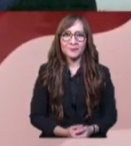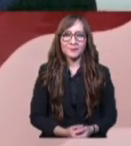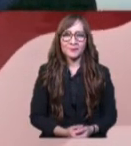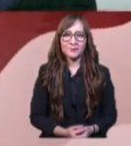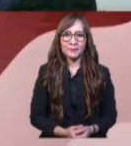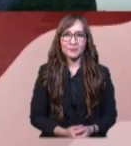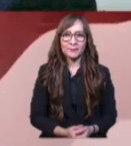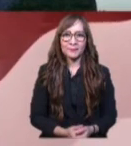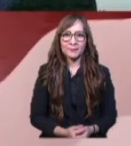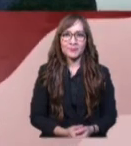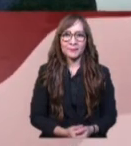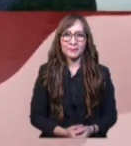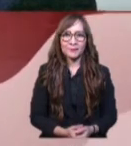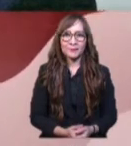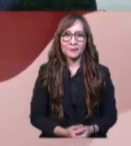Ini